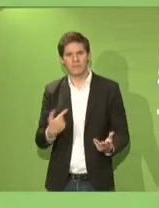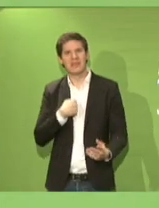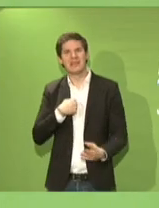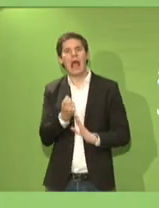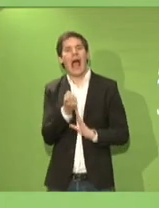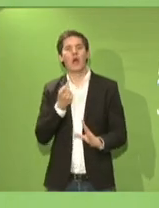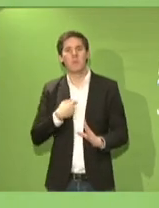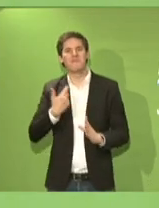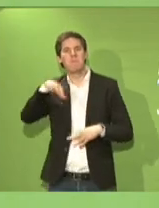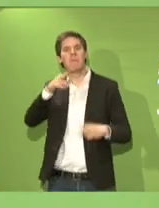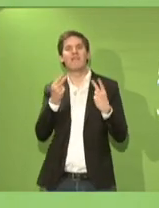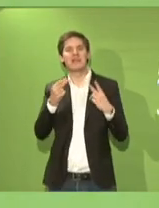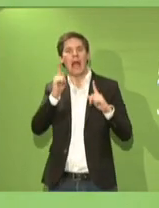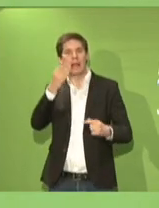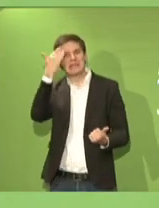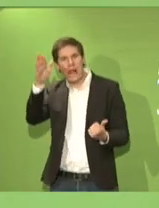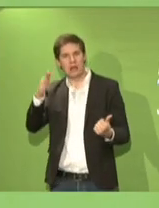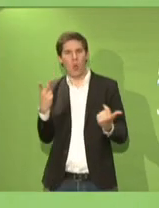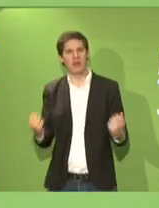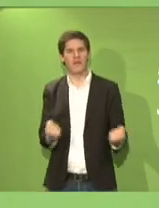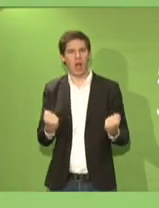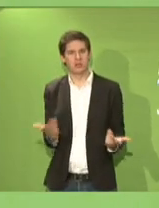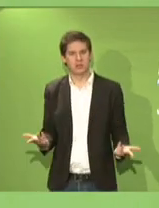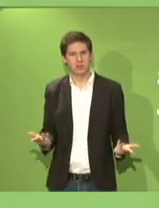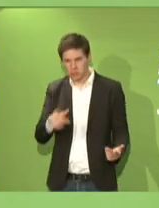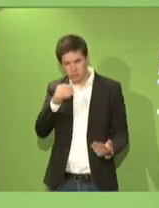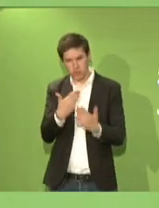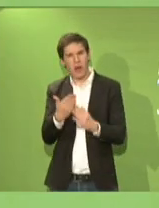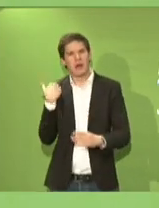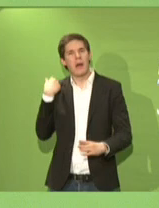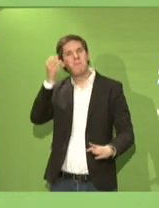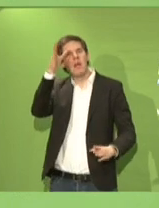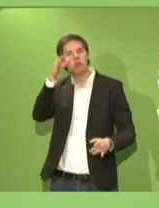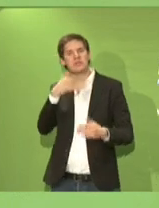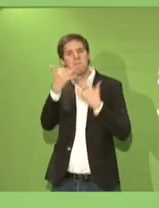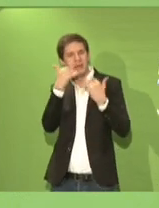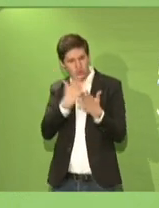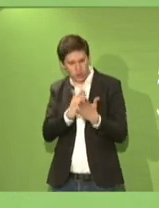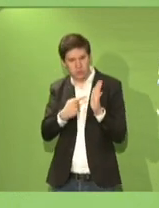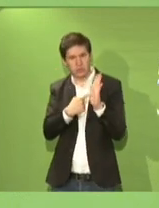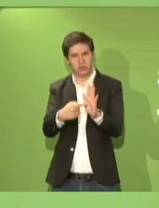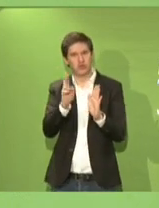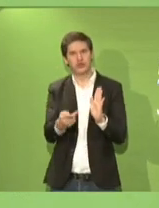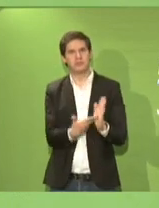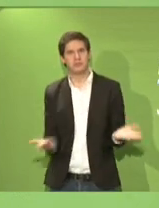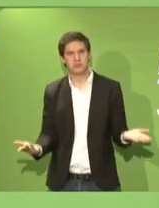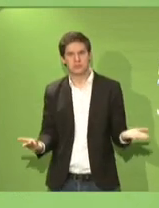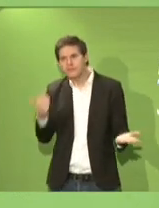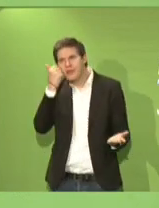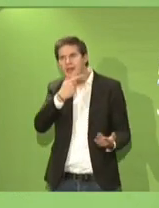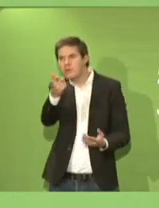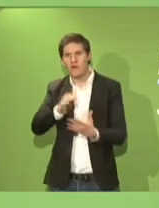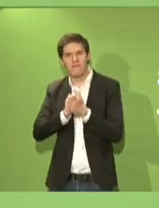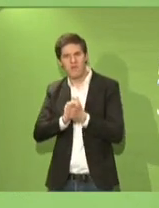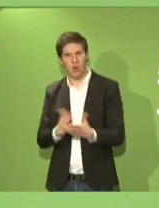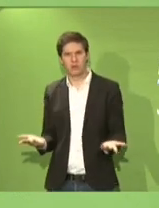als Talent oder Fleiß. Und das zeigt auch gerade der aktuelle Bildungsbericht, der gestern vorgestellt wurde. Liebe Freundinnen und Freunde, Piketty